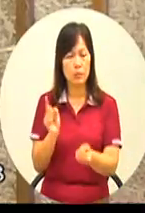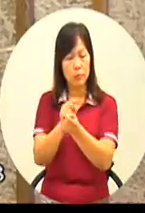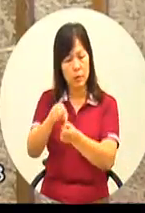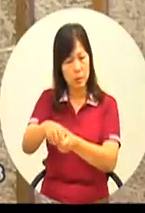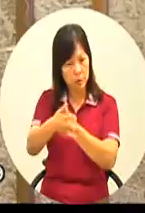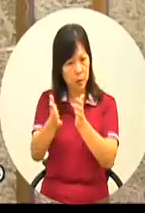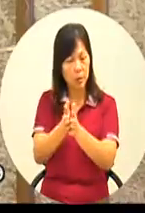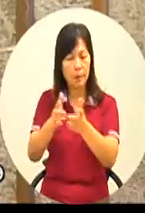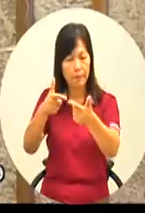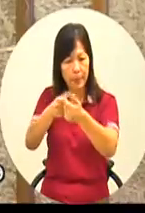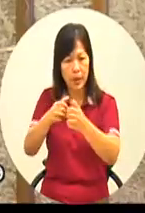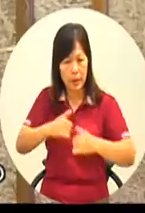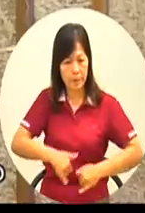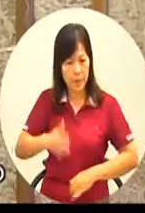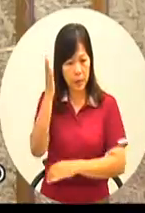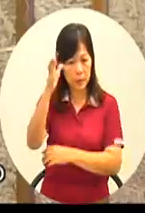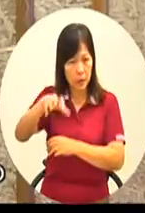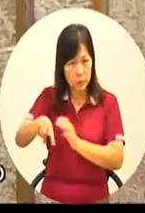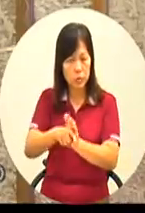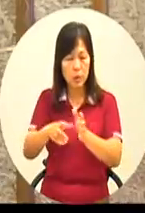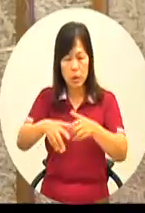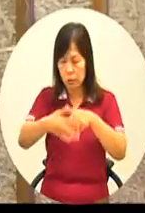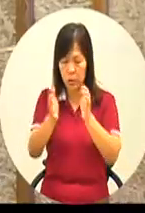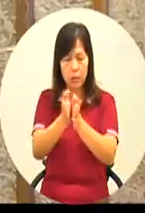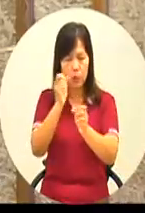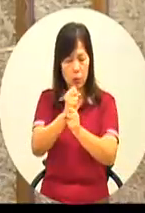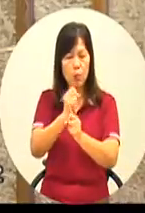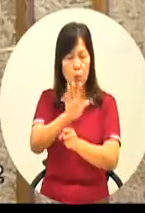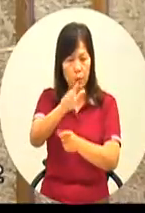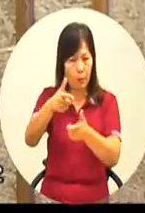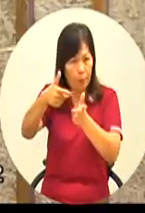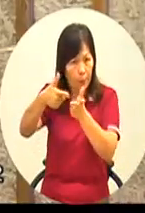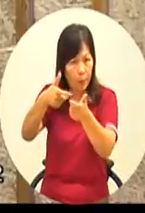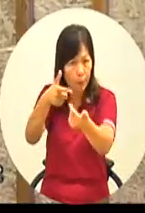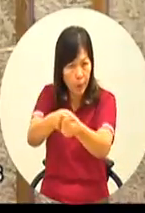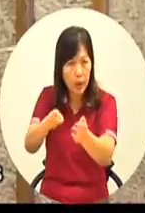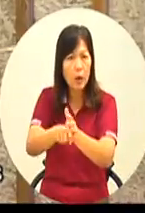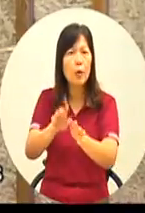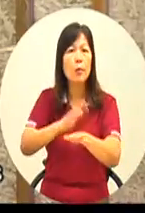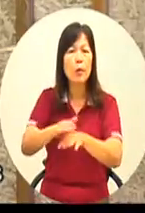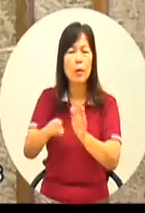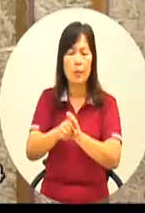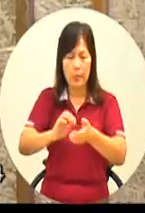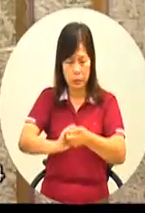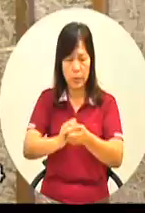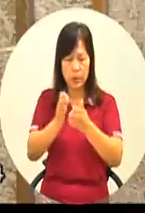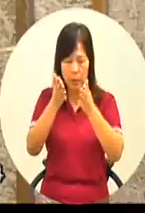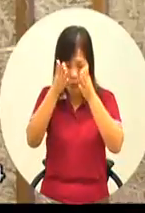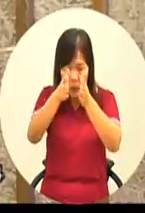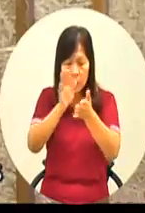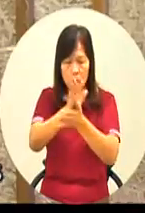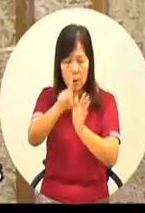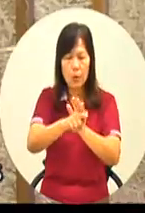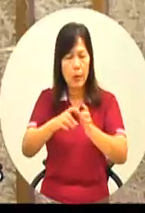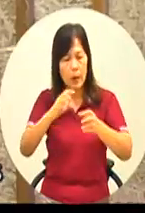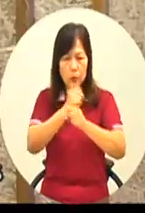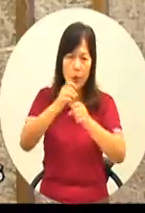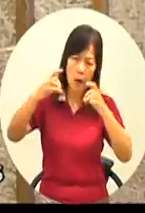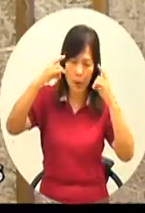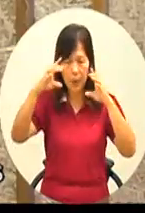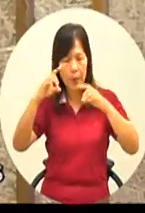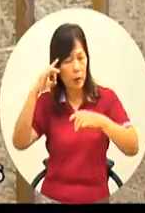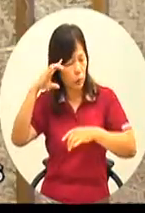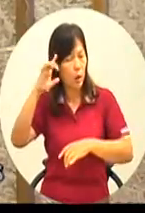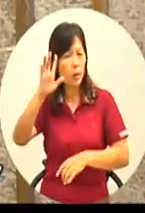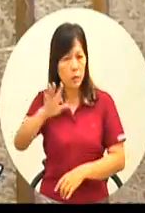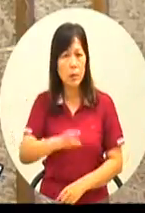们会来配合民政局它整体的作业来做规划，甚至我们希望一旦确立这样政策方向的时候，我们的一个做法可以更活泼、更有创意这